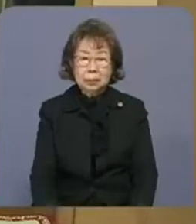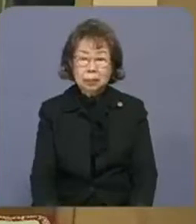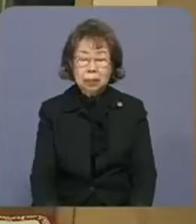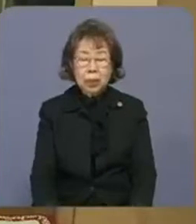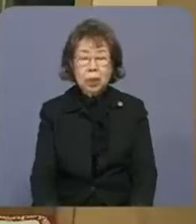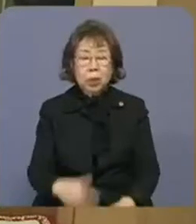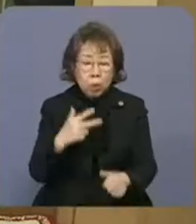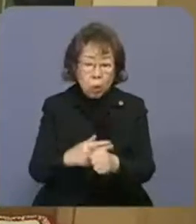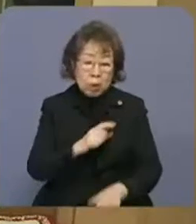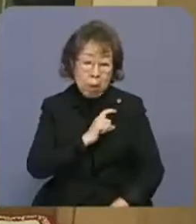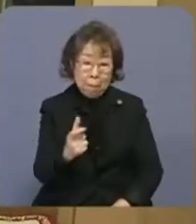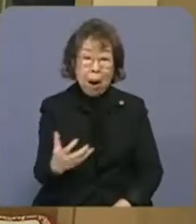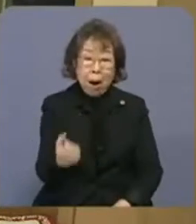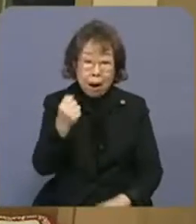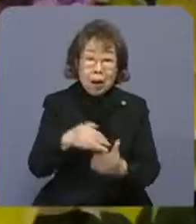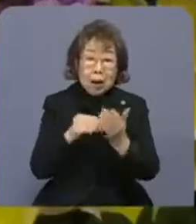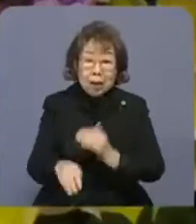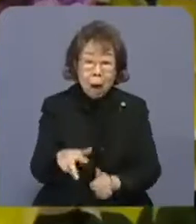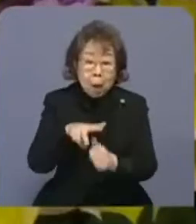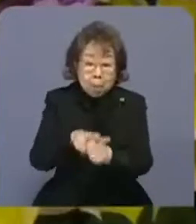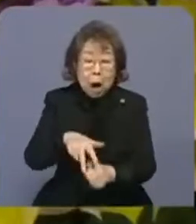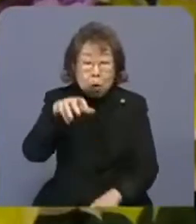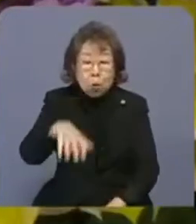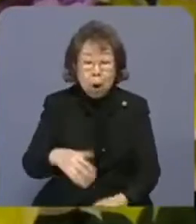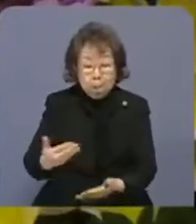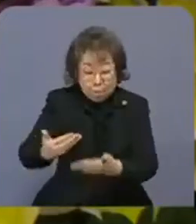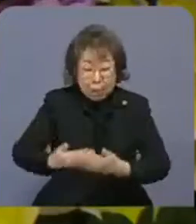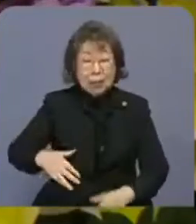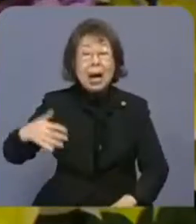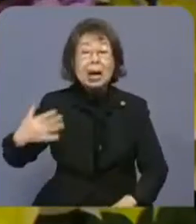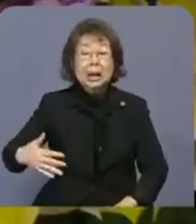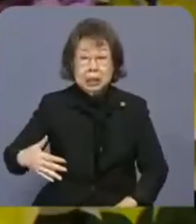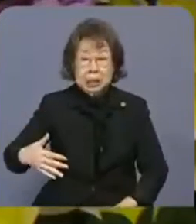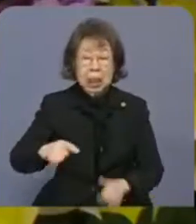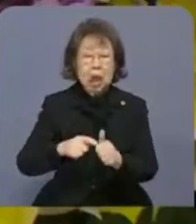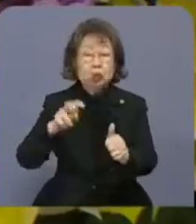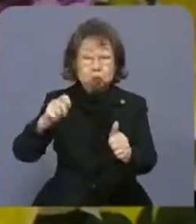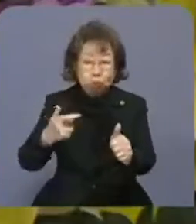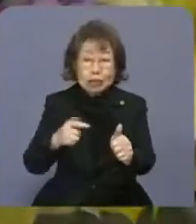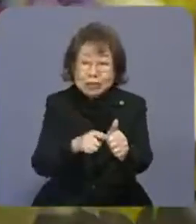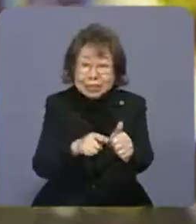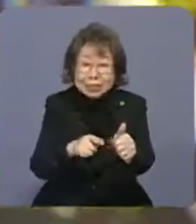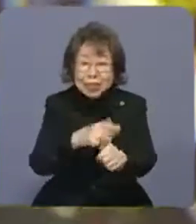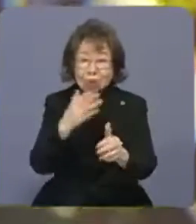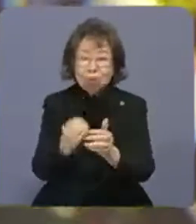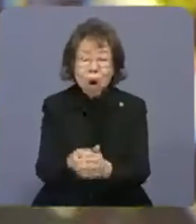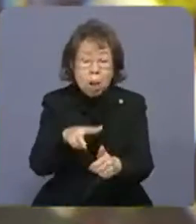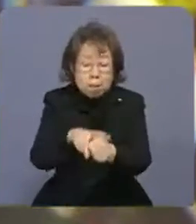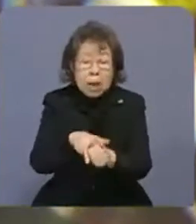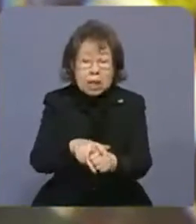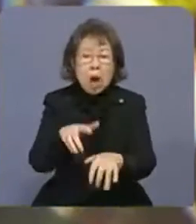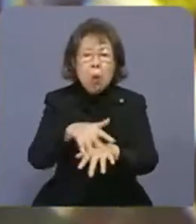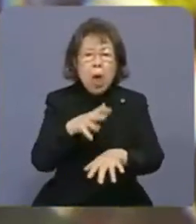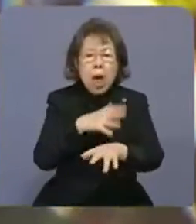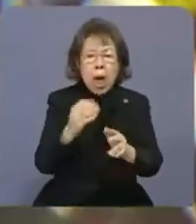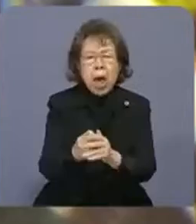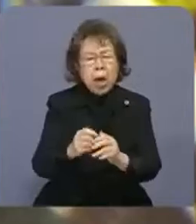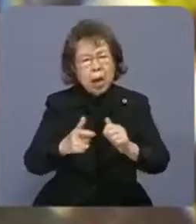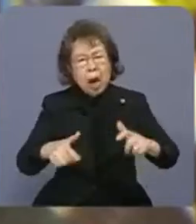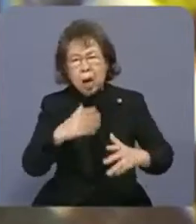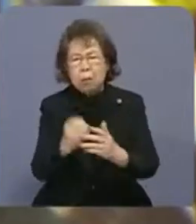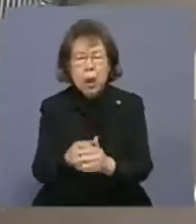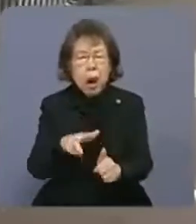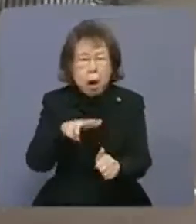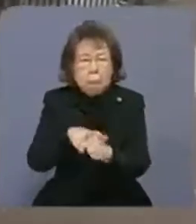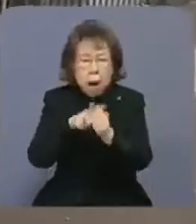조교사 면허를 따고 도 경마공원 마구간 을 배정 받지 못한 고문 중원 기술 마사회 측과 에 친 소 관계의 마구간